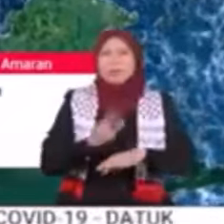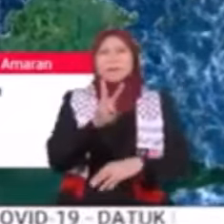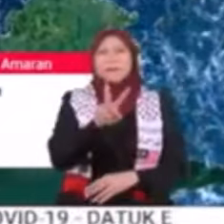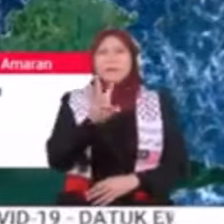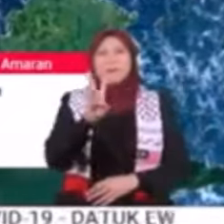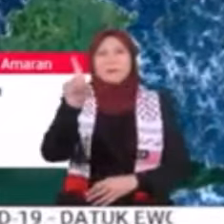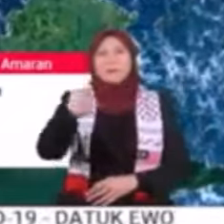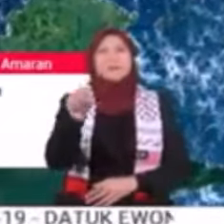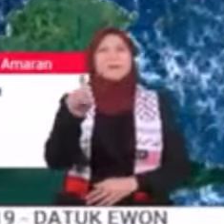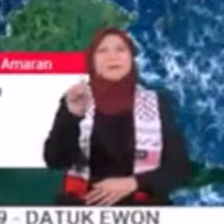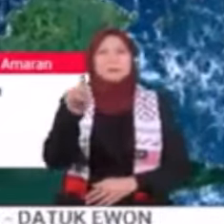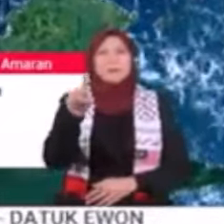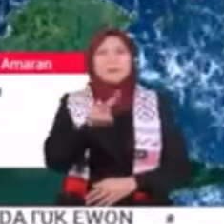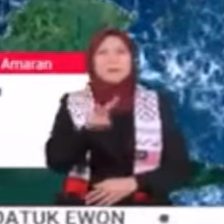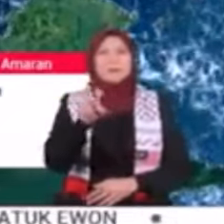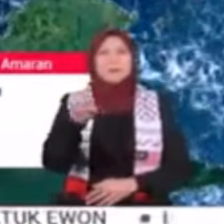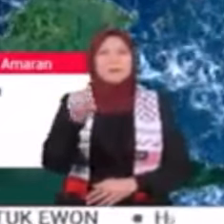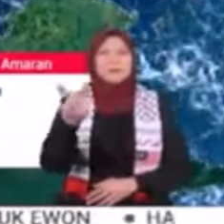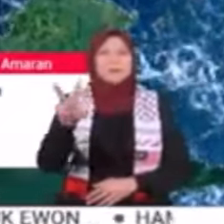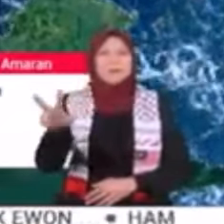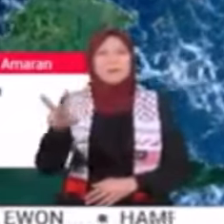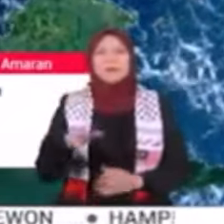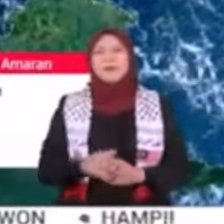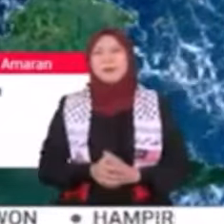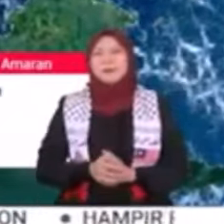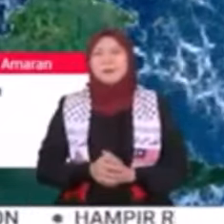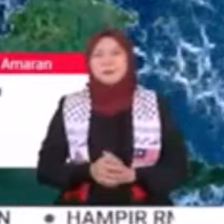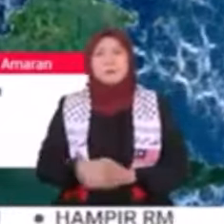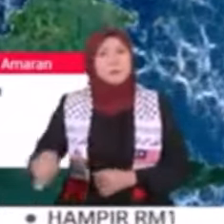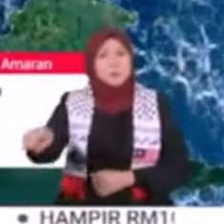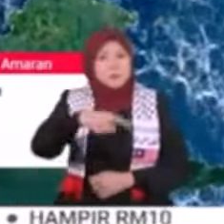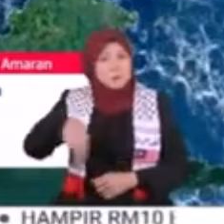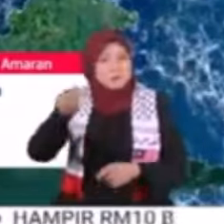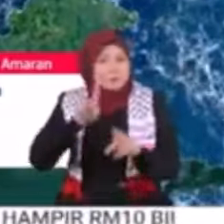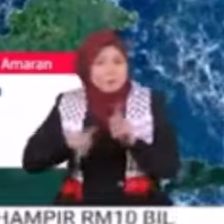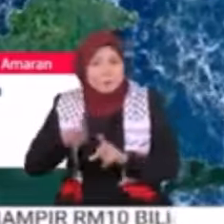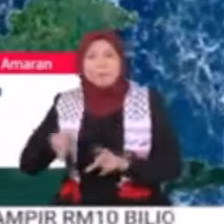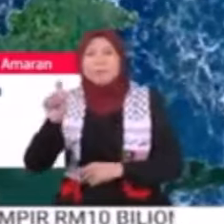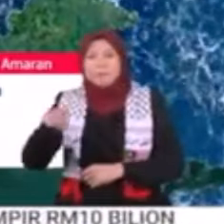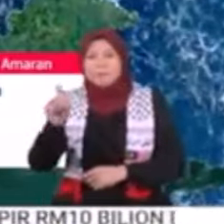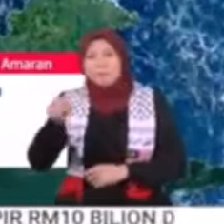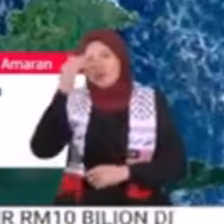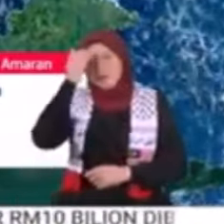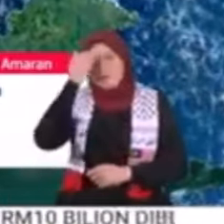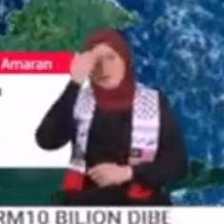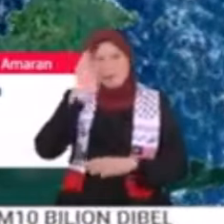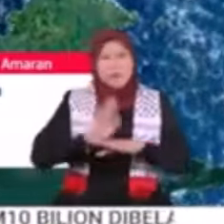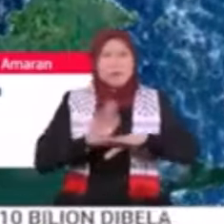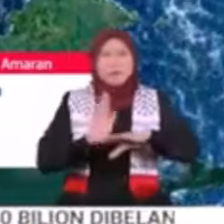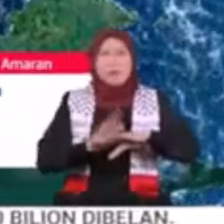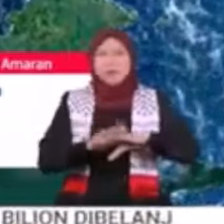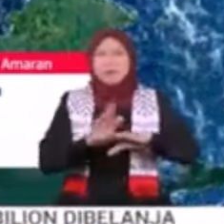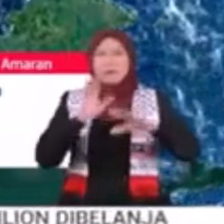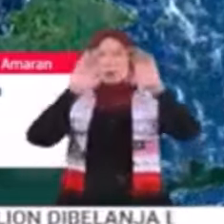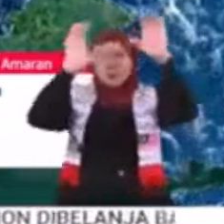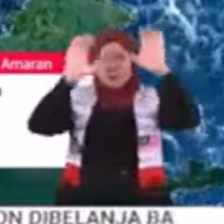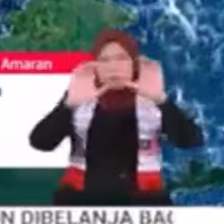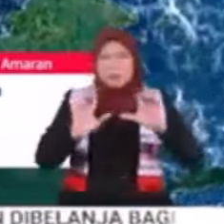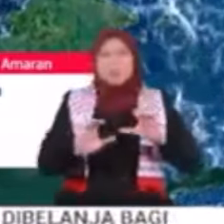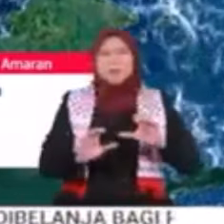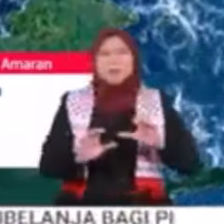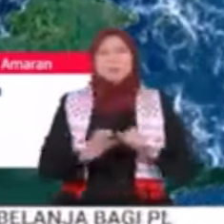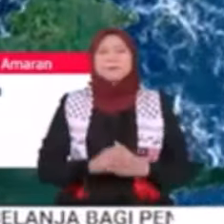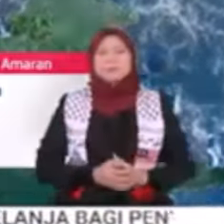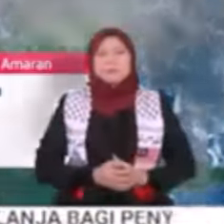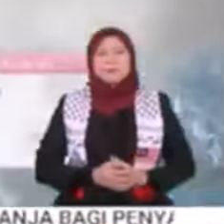26 November 2023. Jadi pada orang ramai, diharapkan sentiasa peka dan juga cakna dengan amaran dan juga ramalan yang dikeluarkan